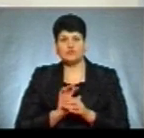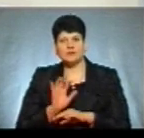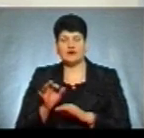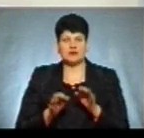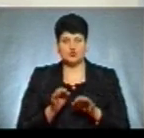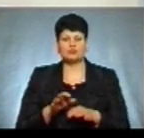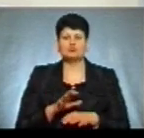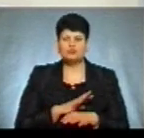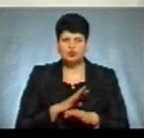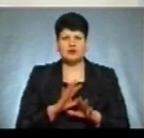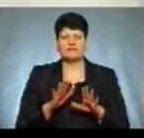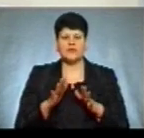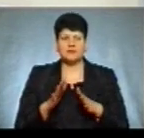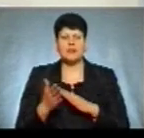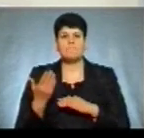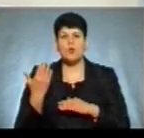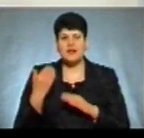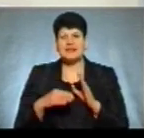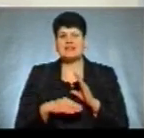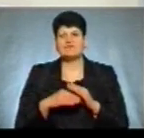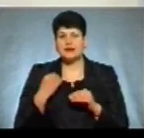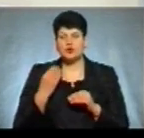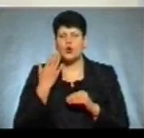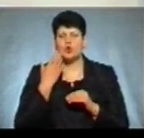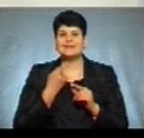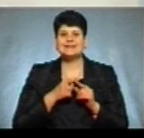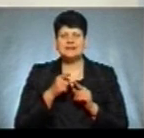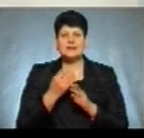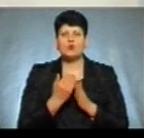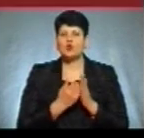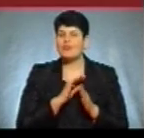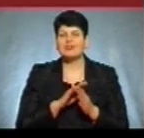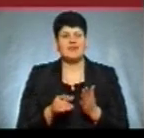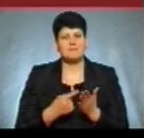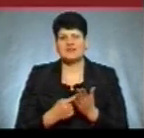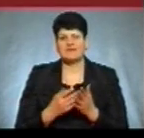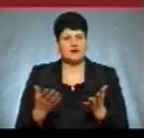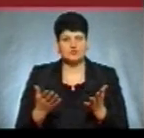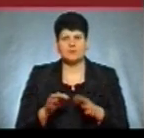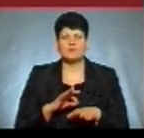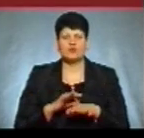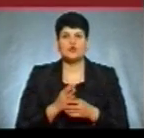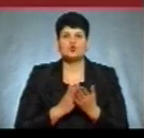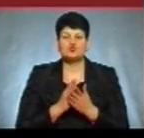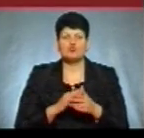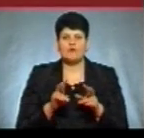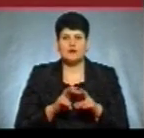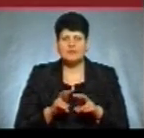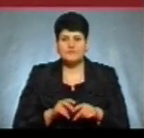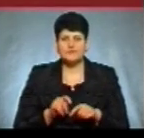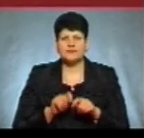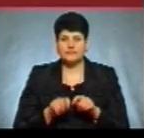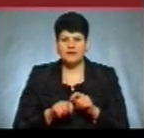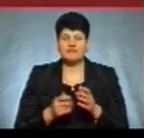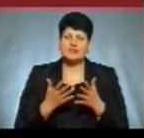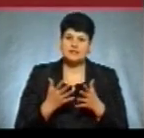Були, звичайно, випадки і в попередніх виборах, коли такі протоколи не підтверджувались. Тоді ми проводили службові розслідування, з'ясовували,